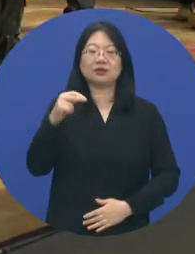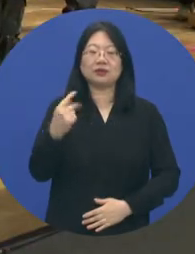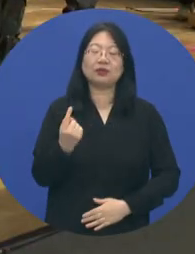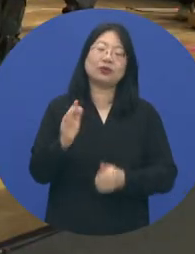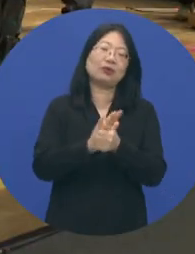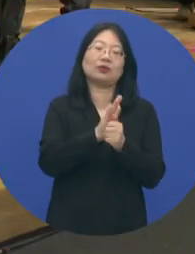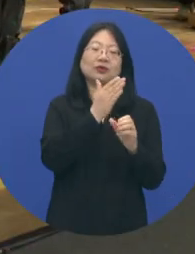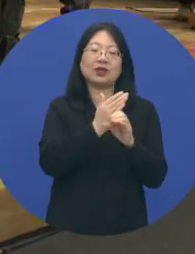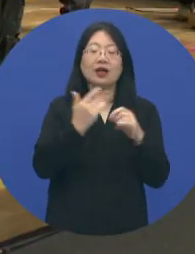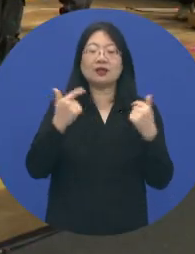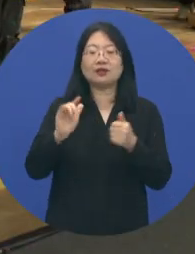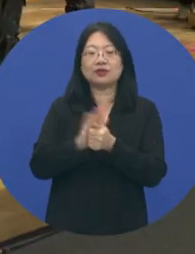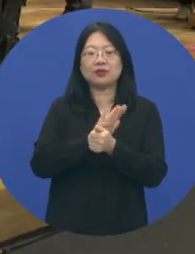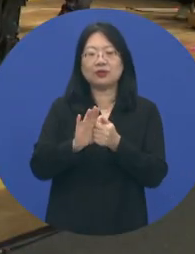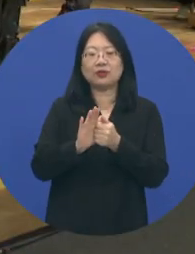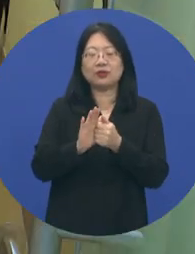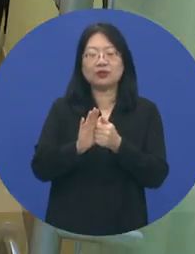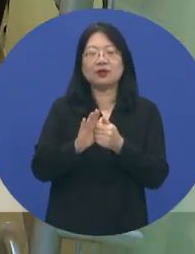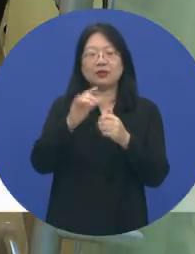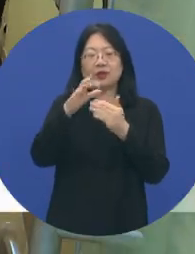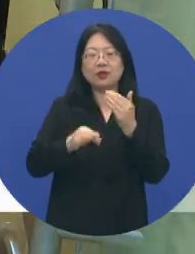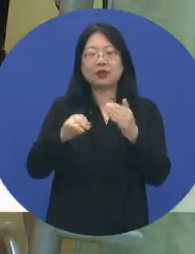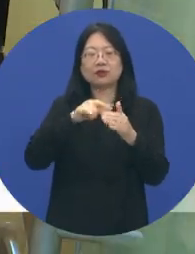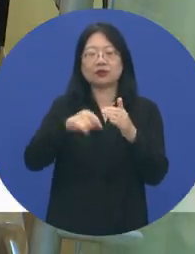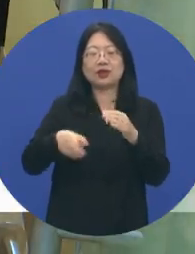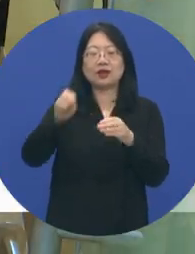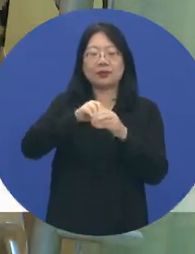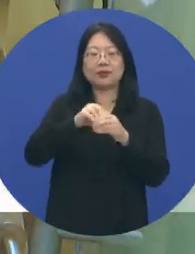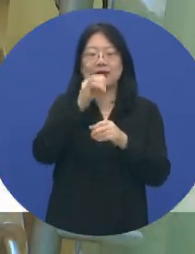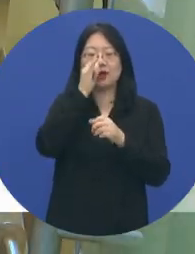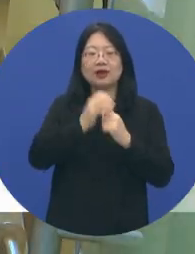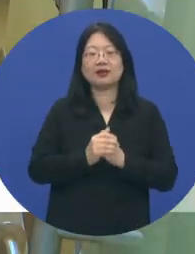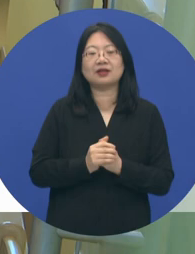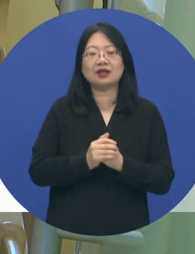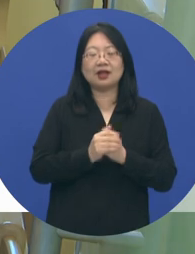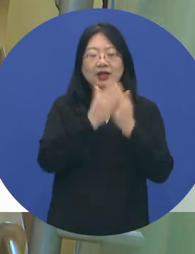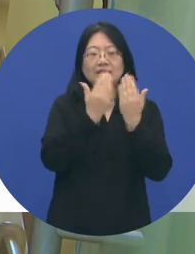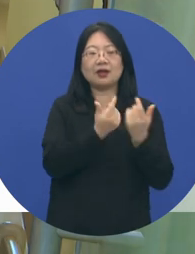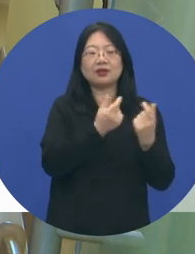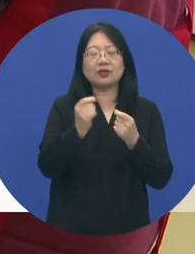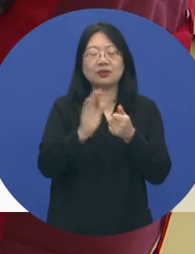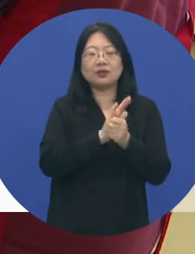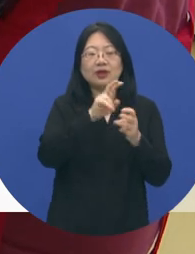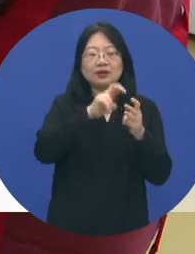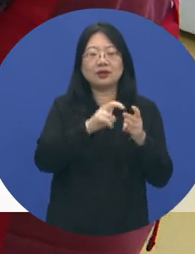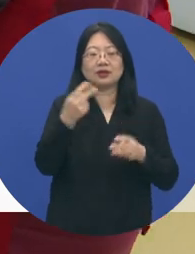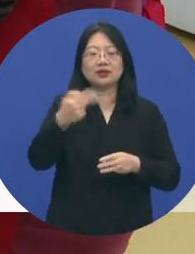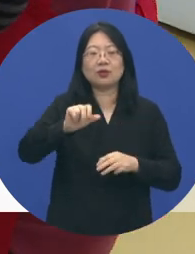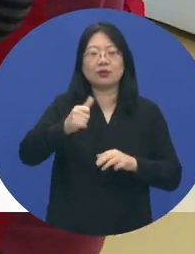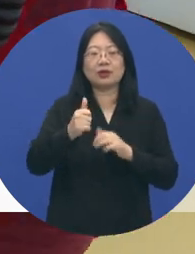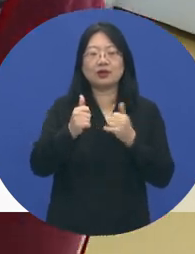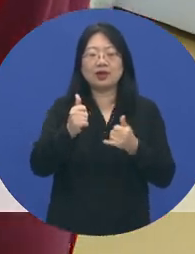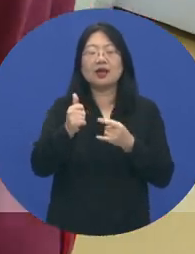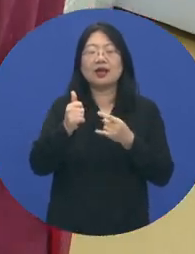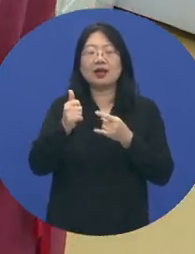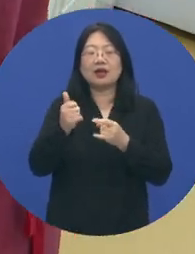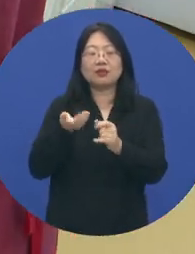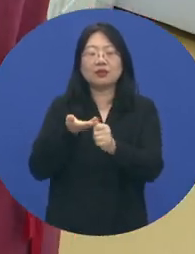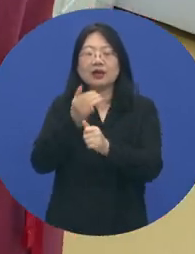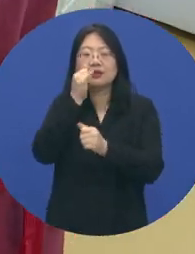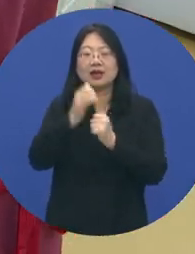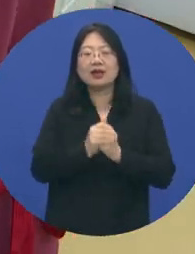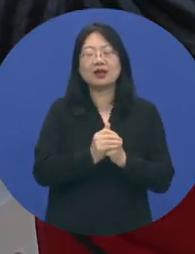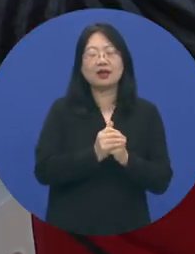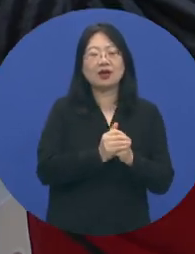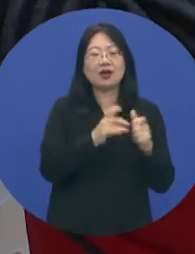중 언제나 돌봄의 일환입니다. 도내 30개 시군 다 함께 돌봄센터에서 7,500명에게 제공하는데